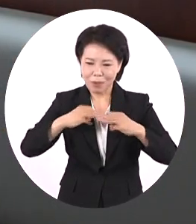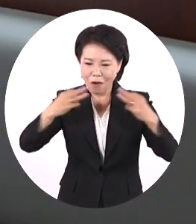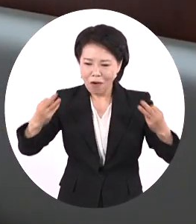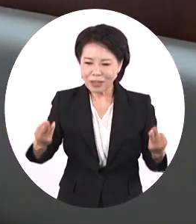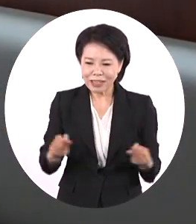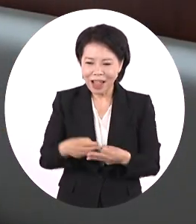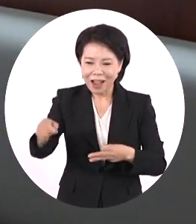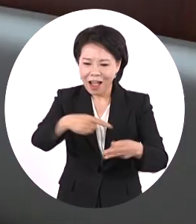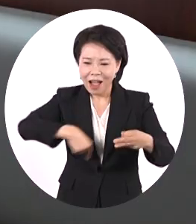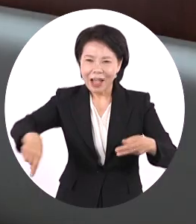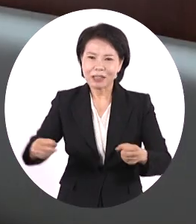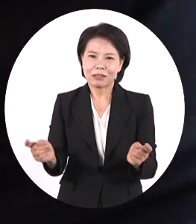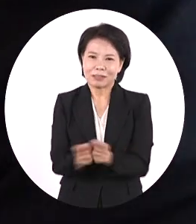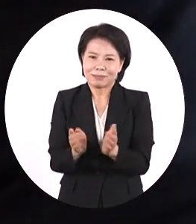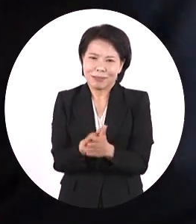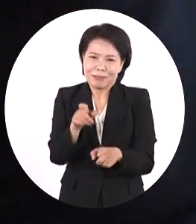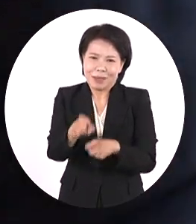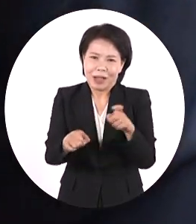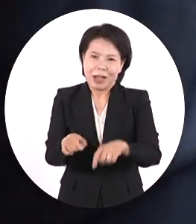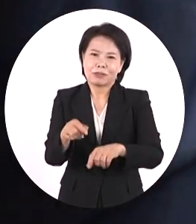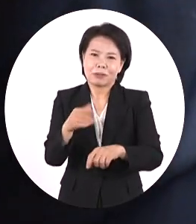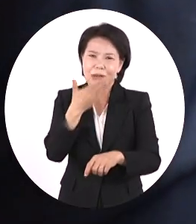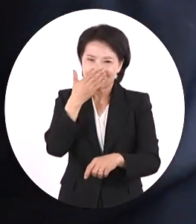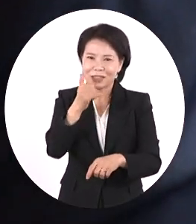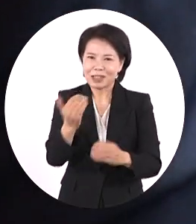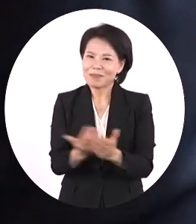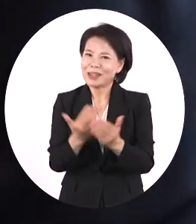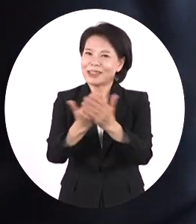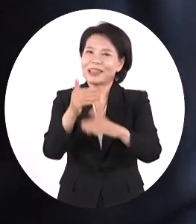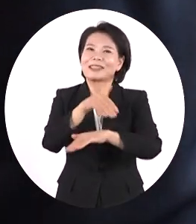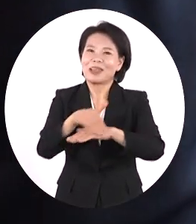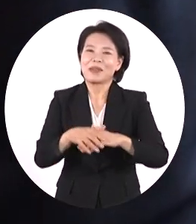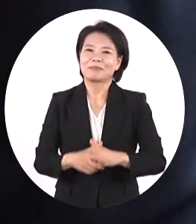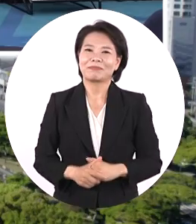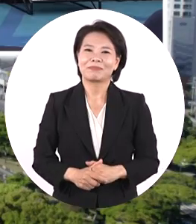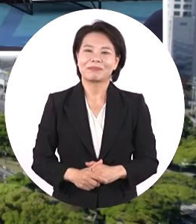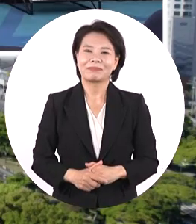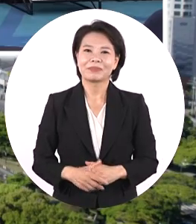태평양 대표 워케이션 도시로 도약하겠다는 방침입니다.